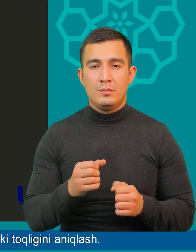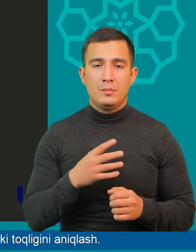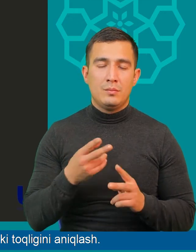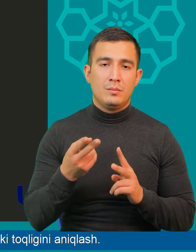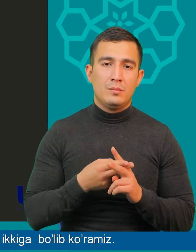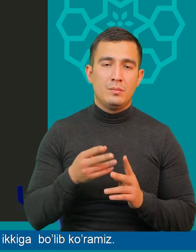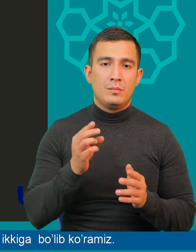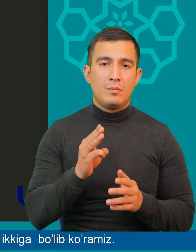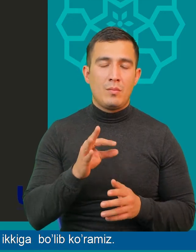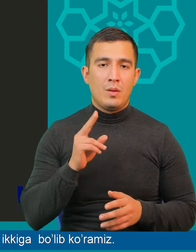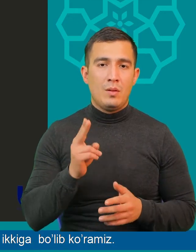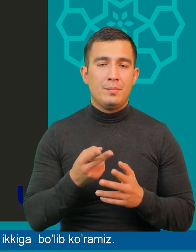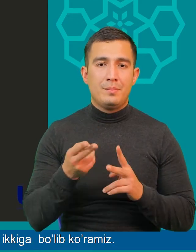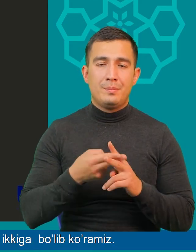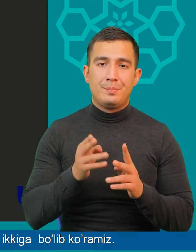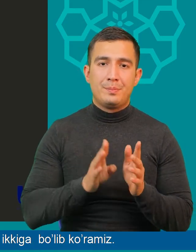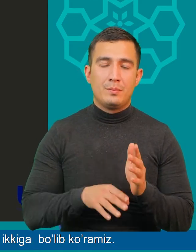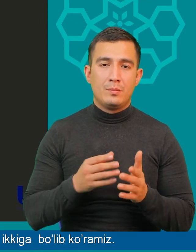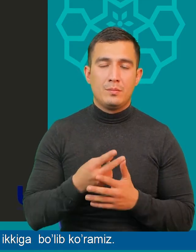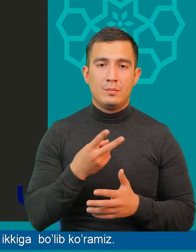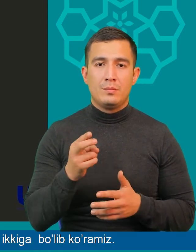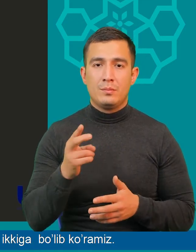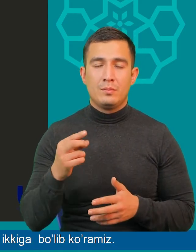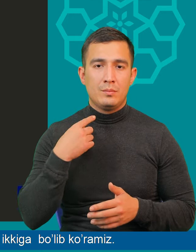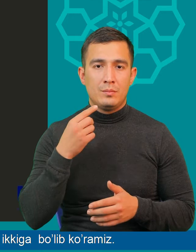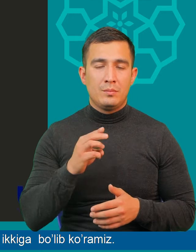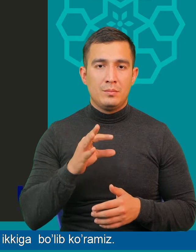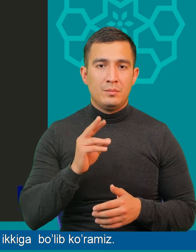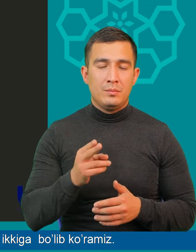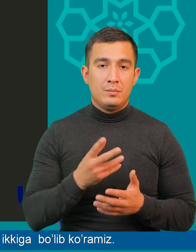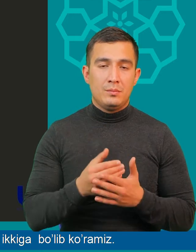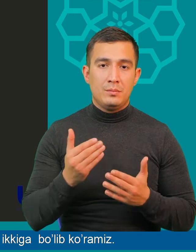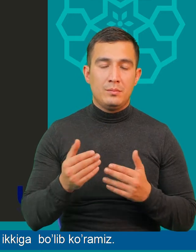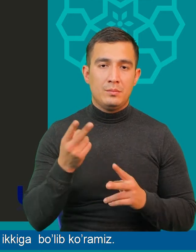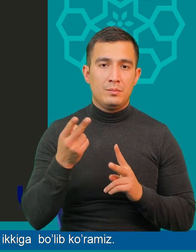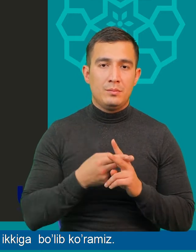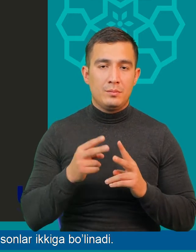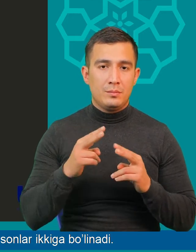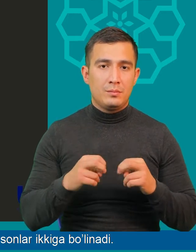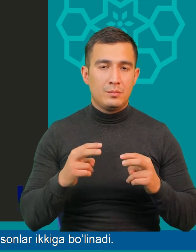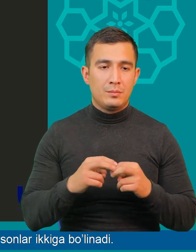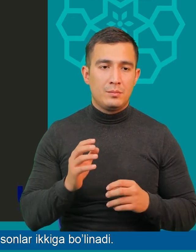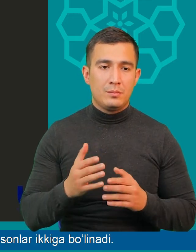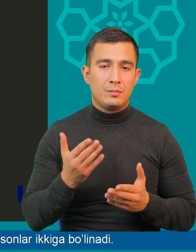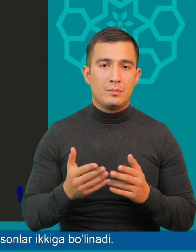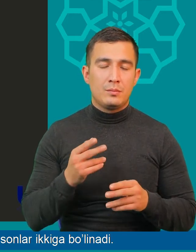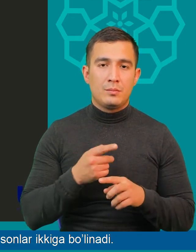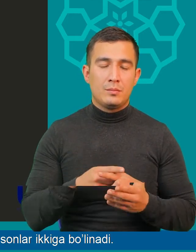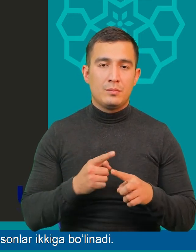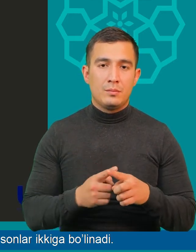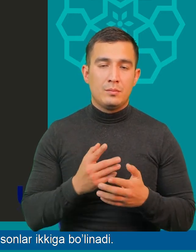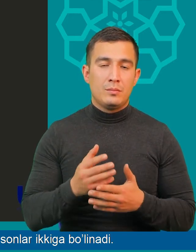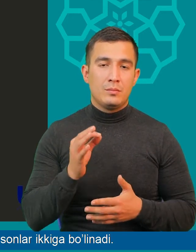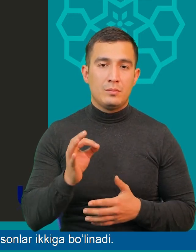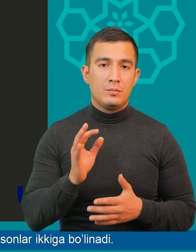to'qligini aniqlash. Son tanlandi. Juft sonning juft yoki to'qligini aniqlash uchun 2 ga bo'lib ko'ramiz. Agar qoldiq 0 chiqadigan